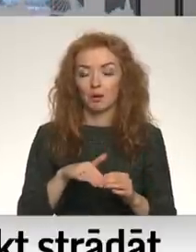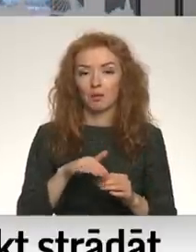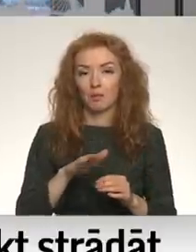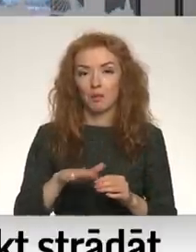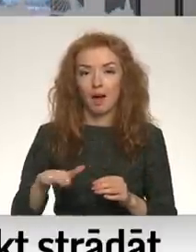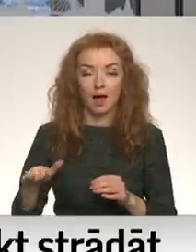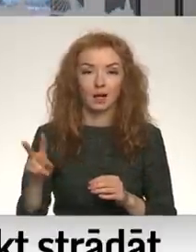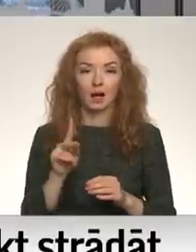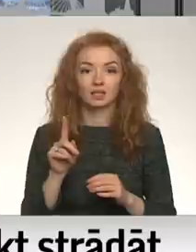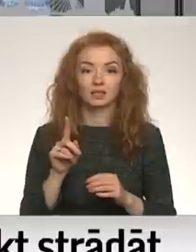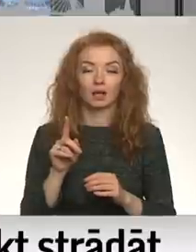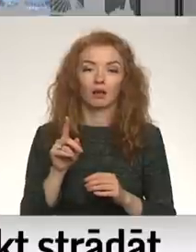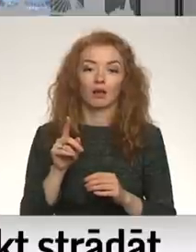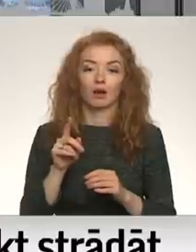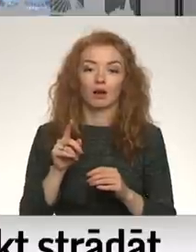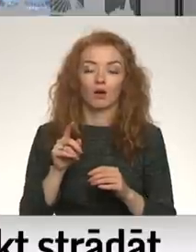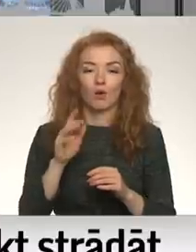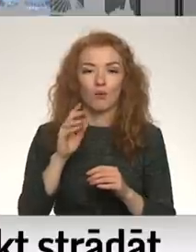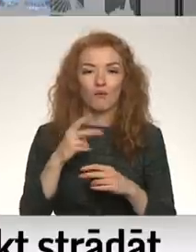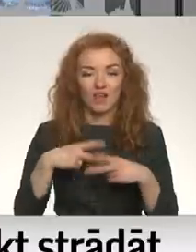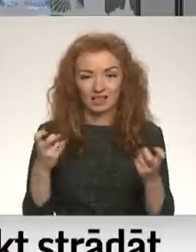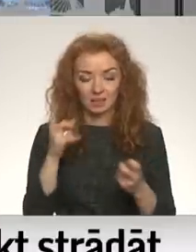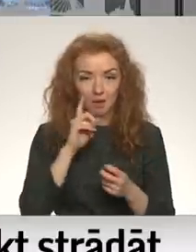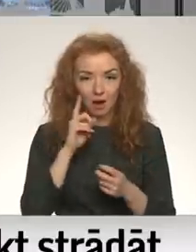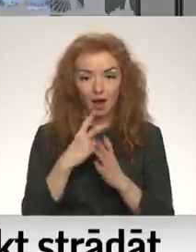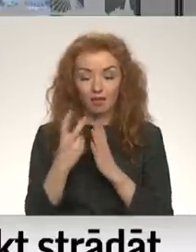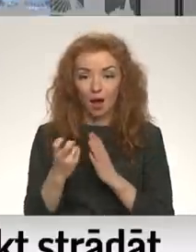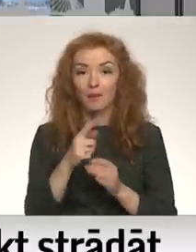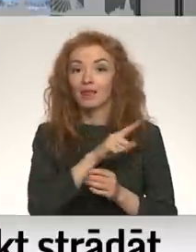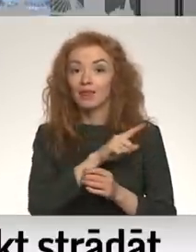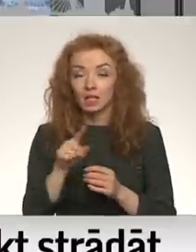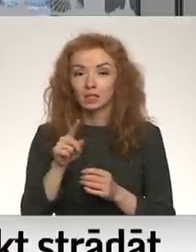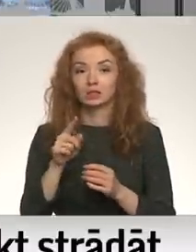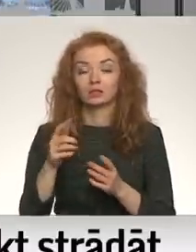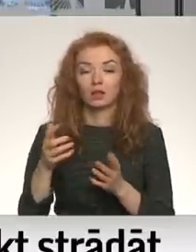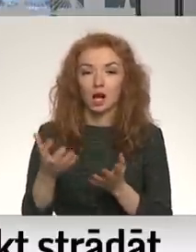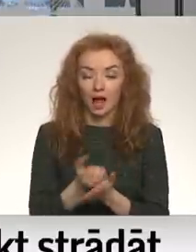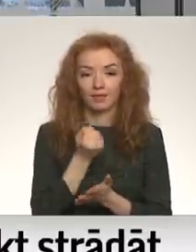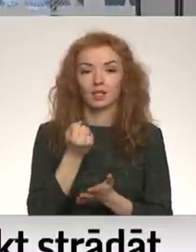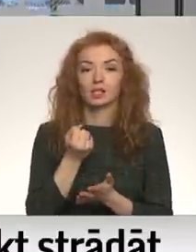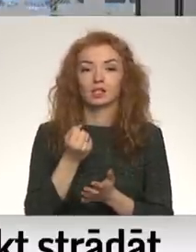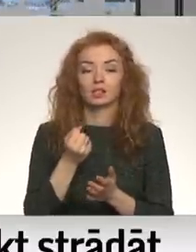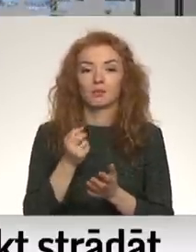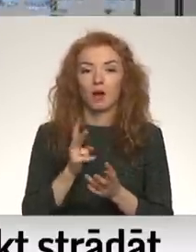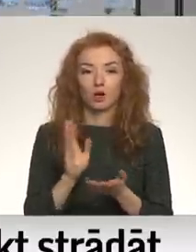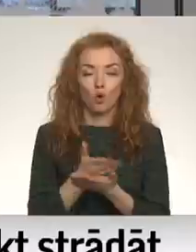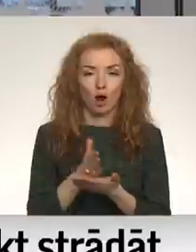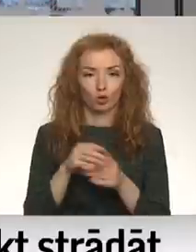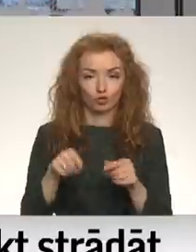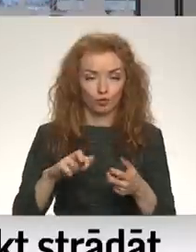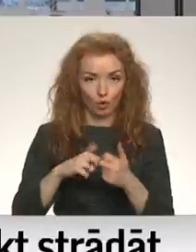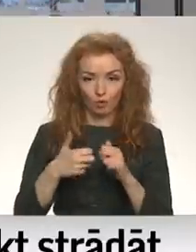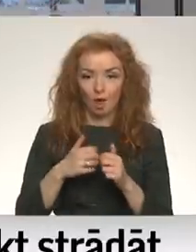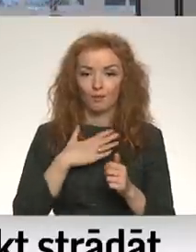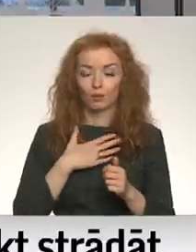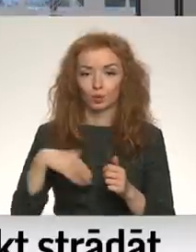ir izmitināšanas vietās. Ja, līdz brīdim, kad radīsim atbildi uz šiem jautājumiem, jo